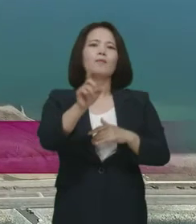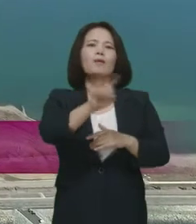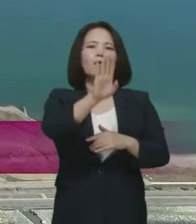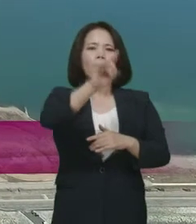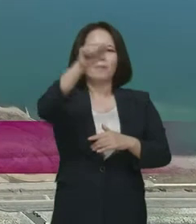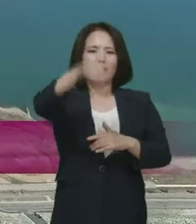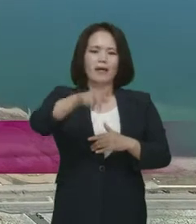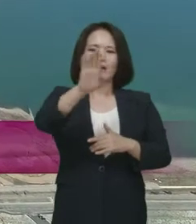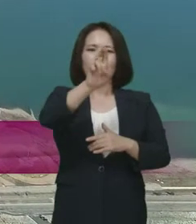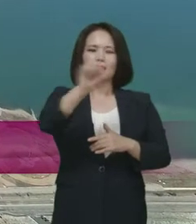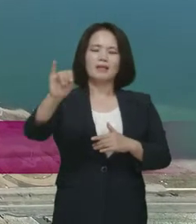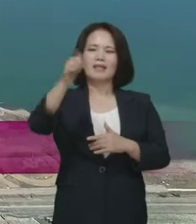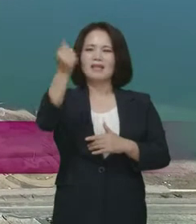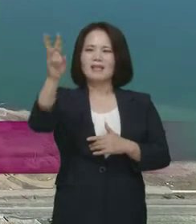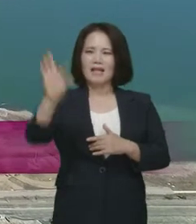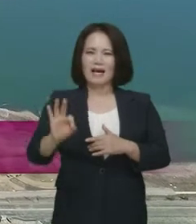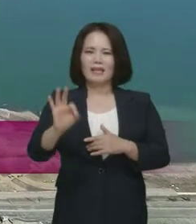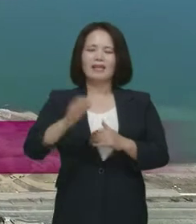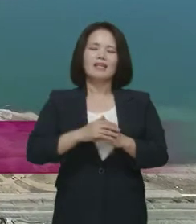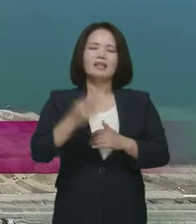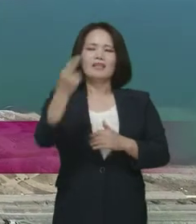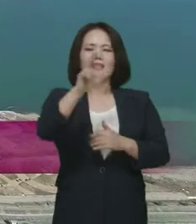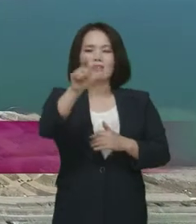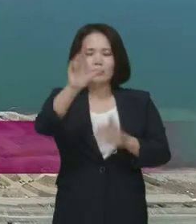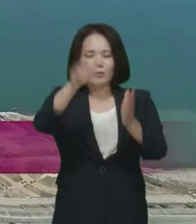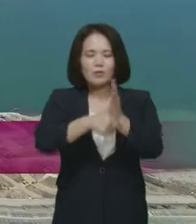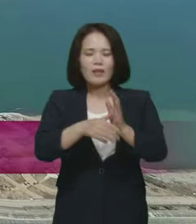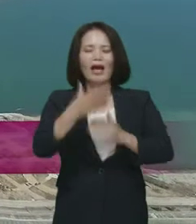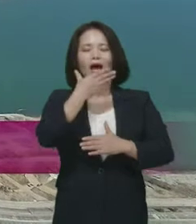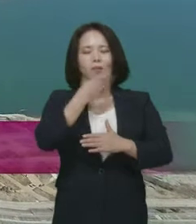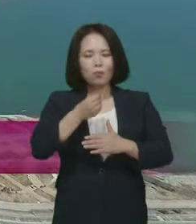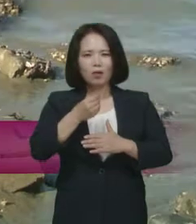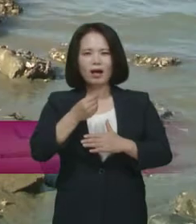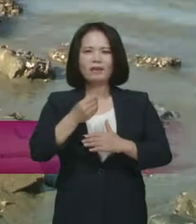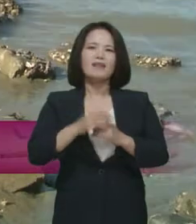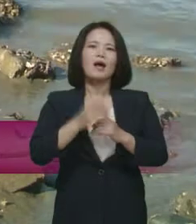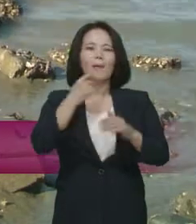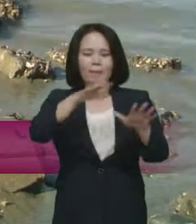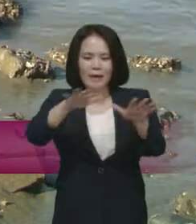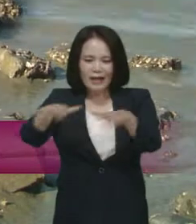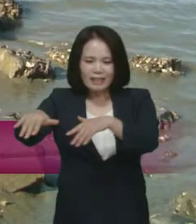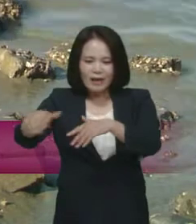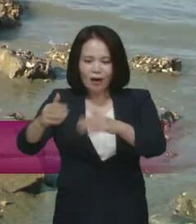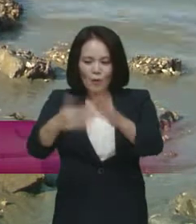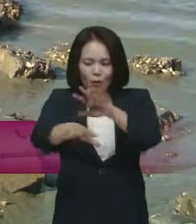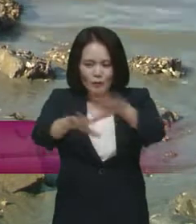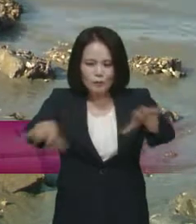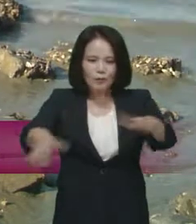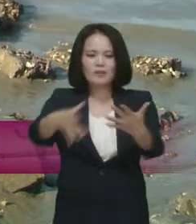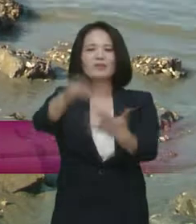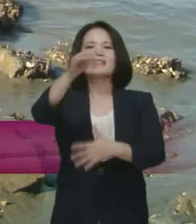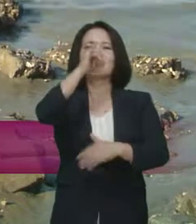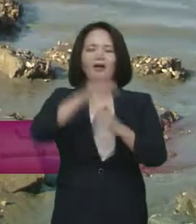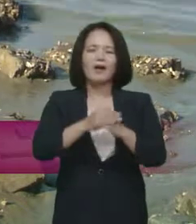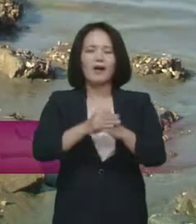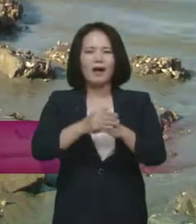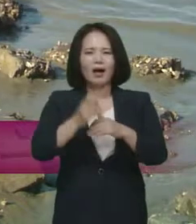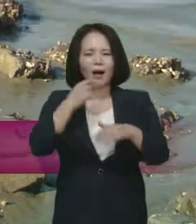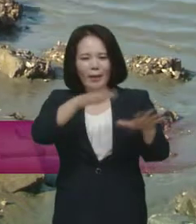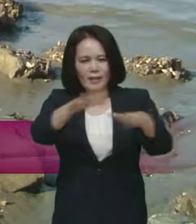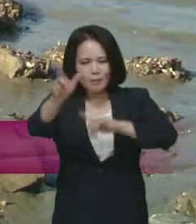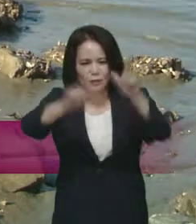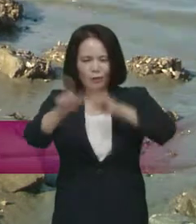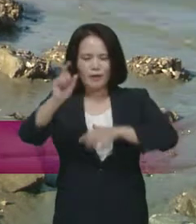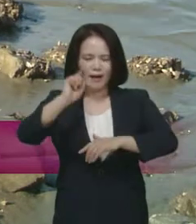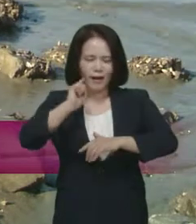2 2015년도 에 행복한 어촌 으로 지정됐다 고 하는데요 바닥 풍광이 매우 뛰어나고 해산물 캐거나